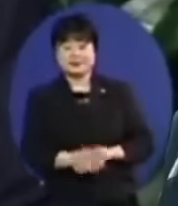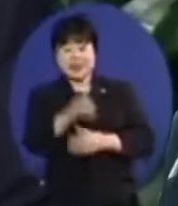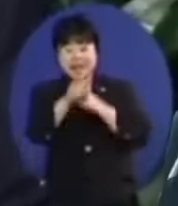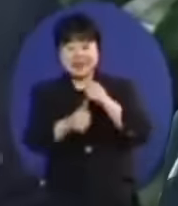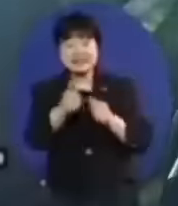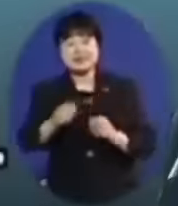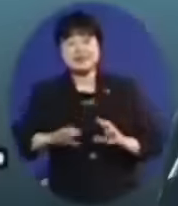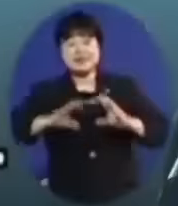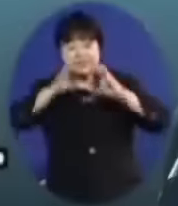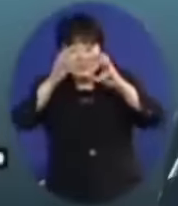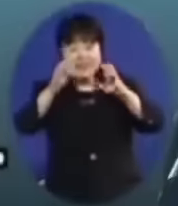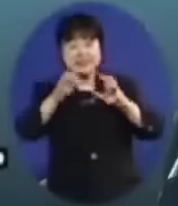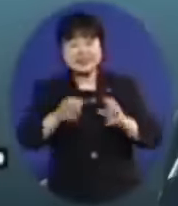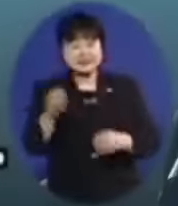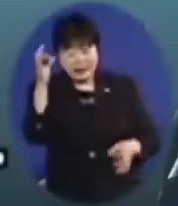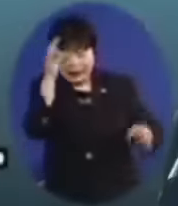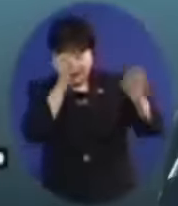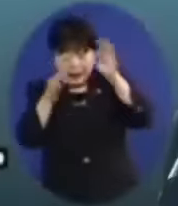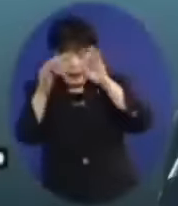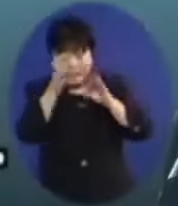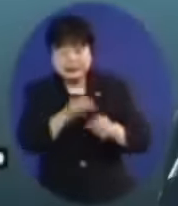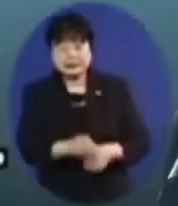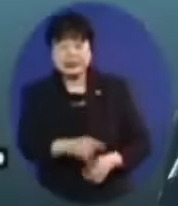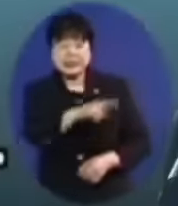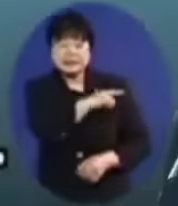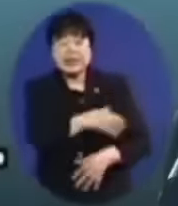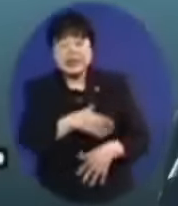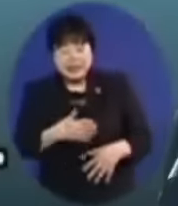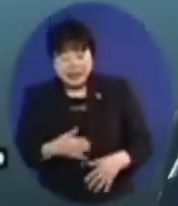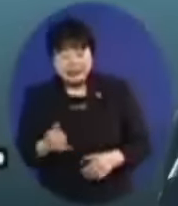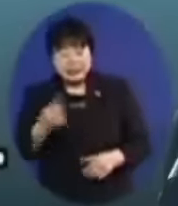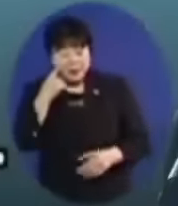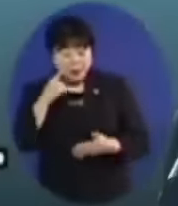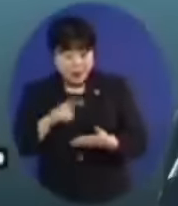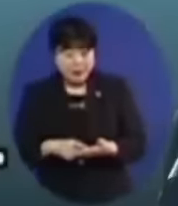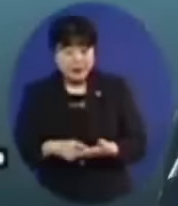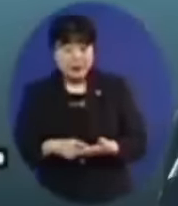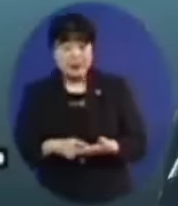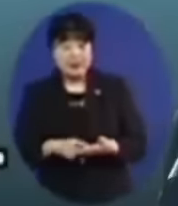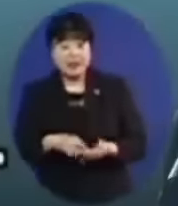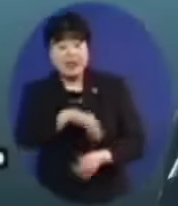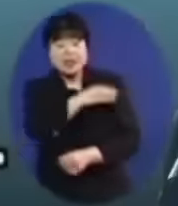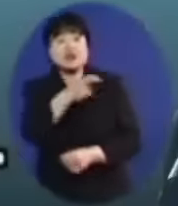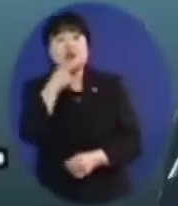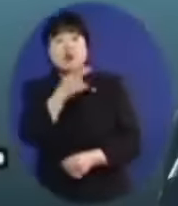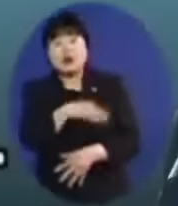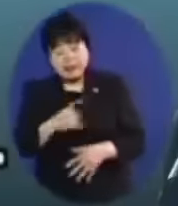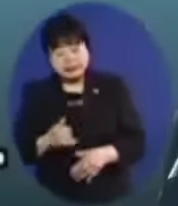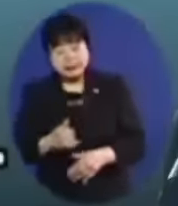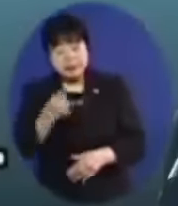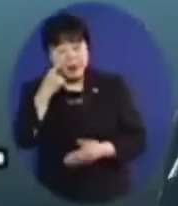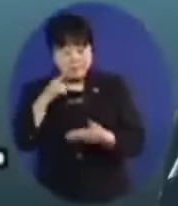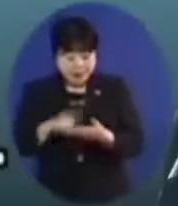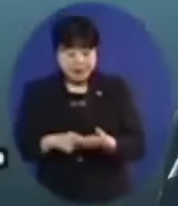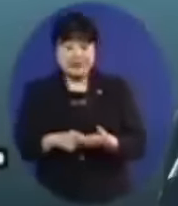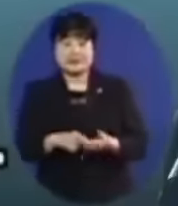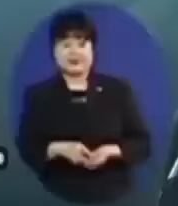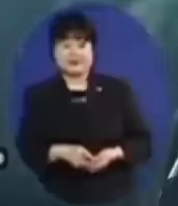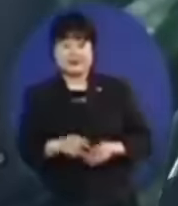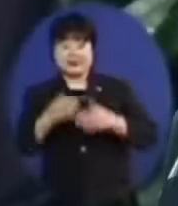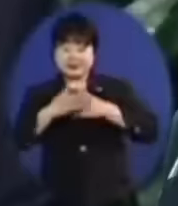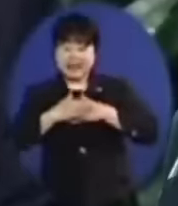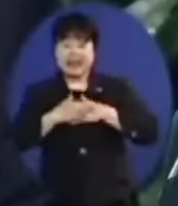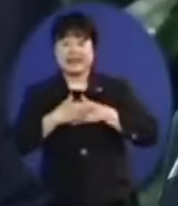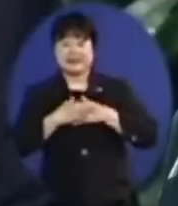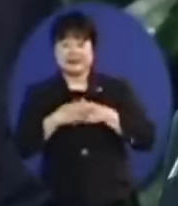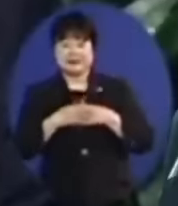하나님은 이 세상을 뒤져서 가장 약한 사람을 찾아야 돼. 무능력하고 약한 사람을 찾아야 돼.